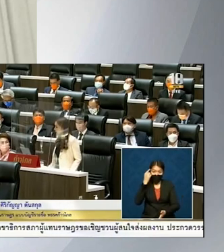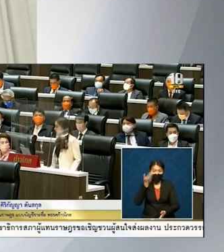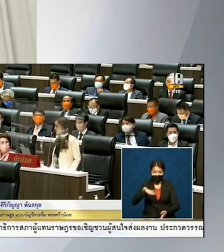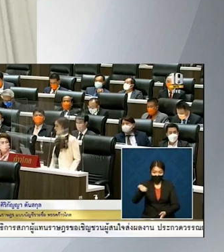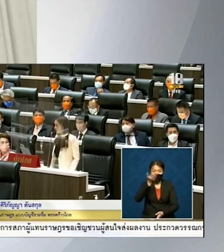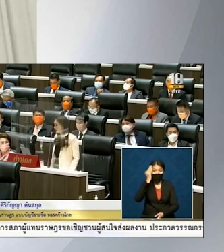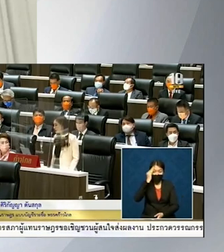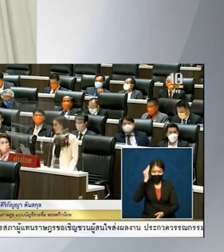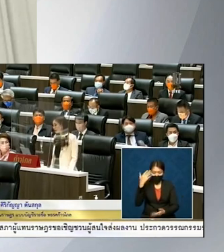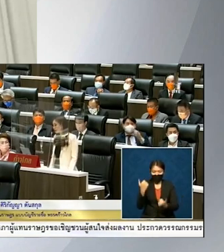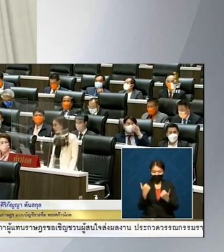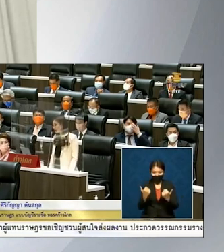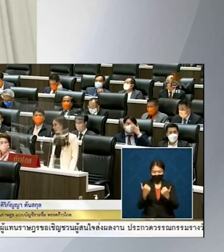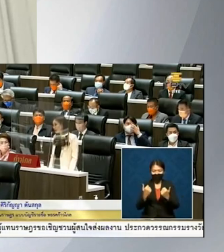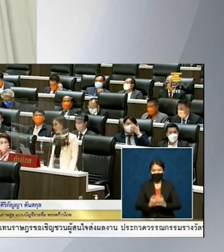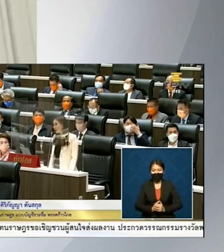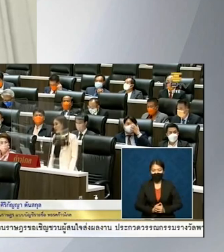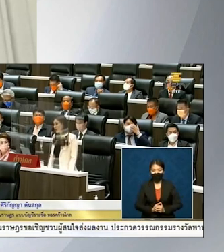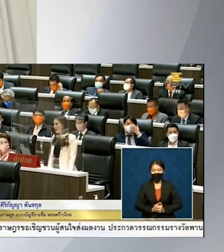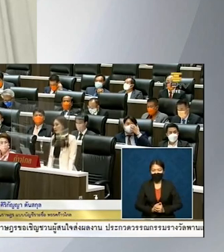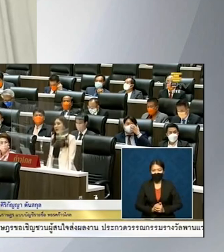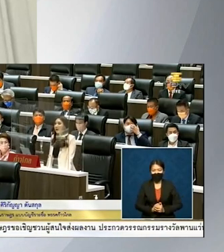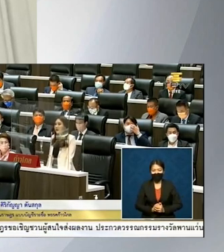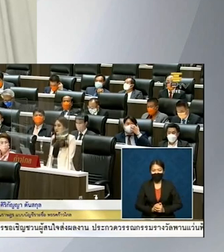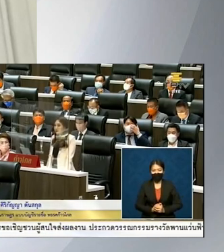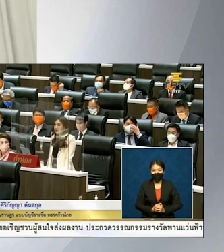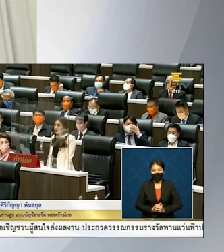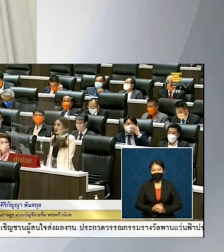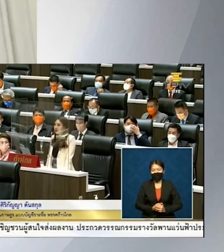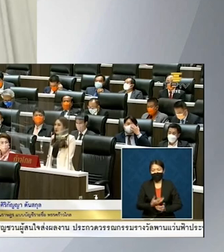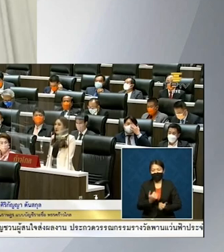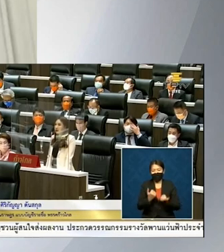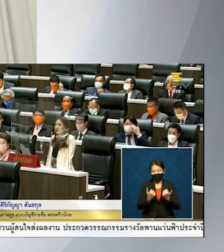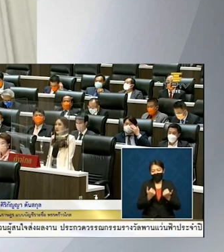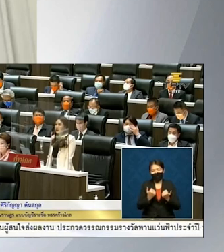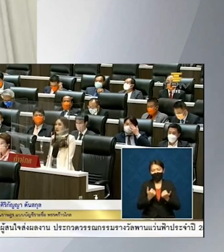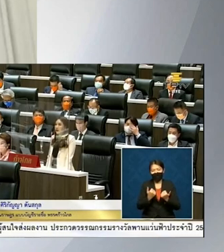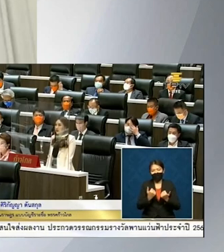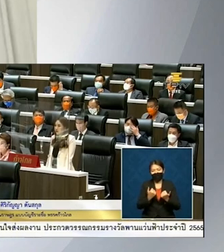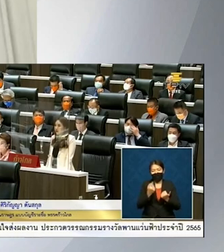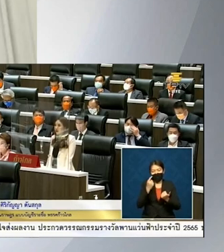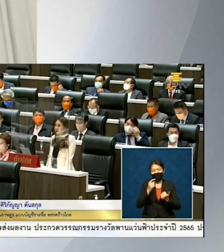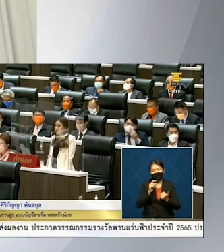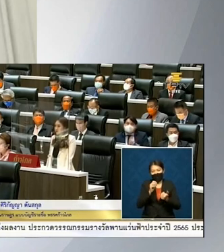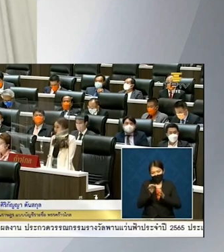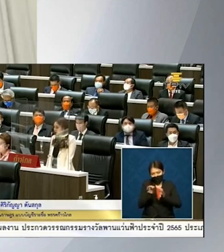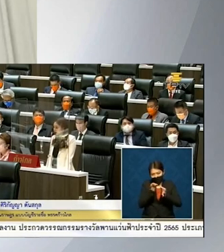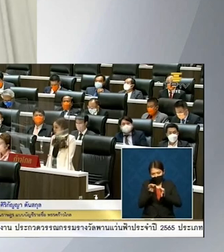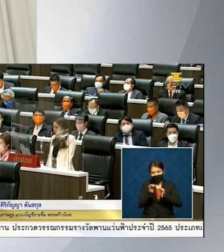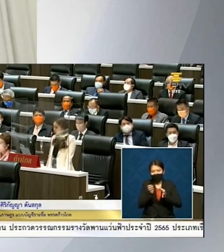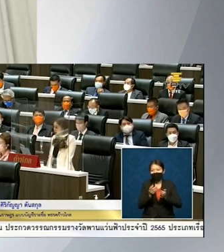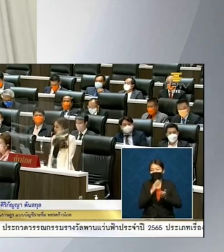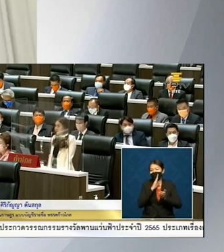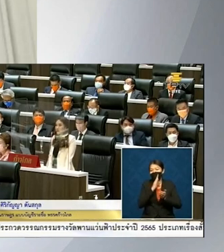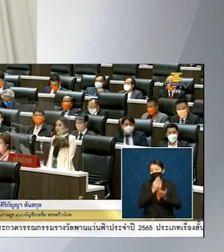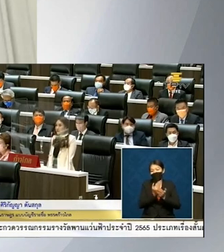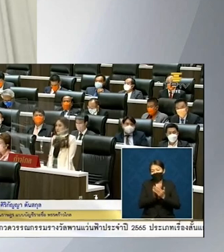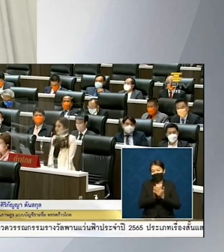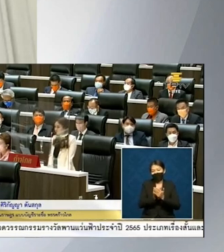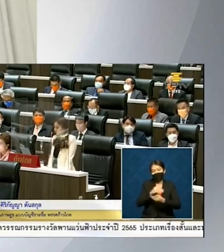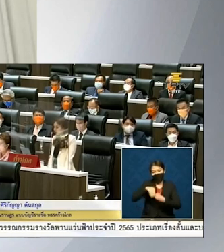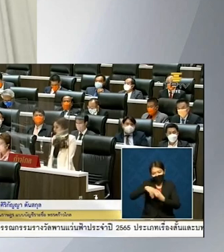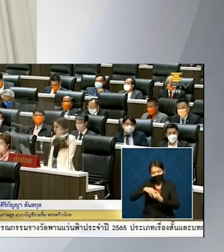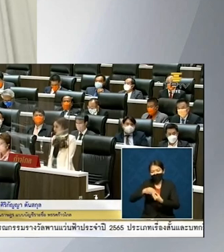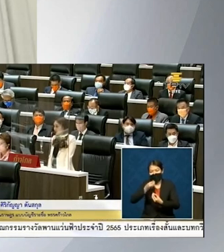ติเนาะก็ความหนักความแน่นอาจจะไม่เทียบเท่ากับอภิปรายไม่ไว้วางใจแต่เ